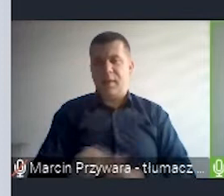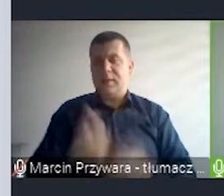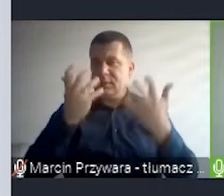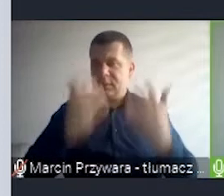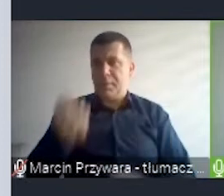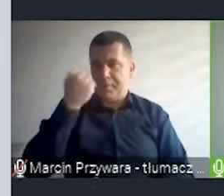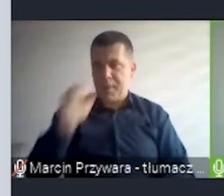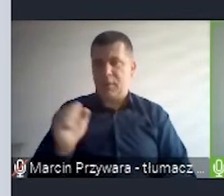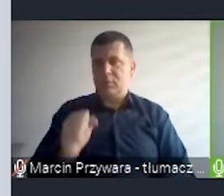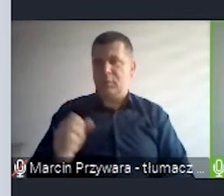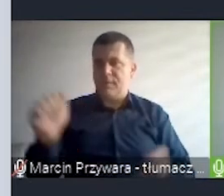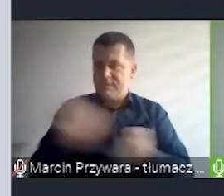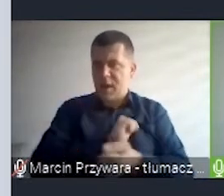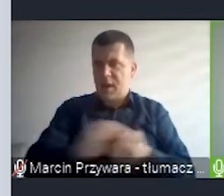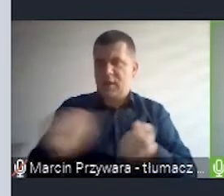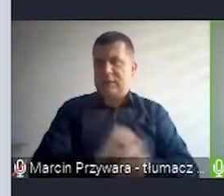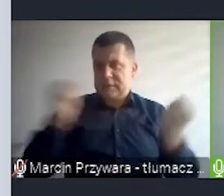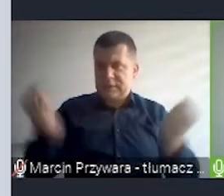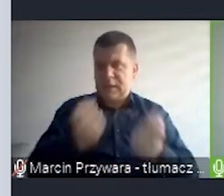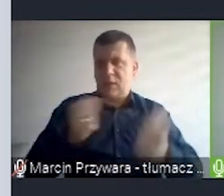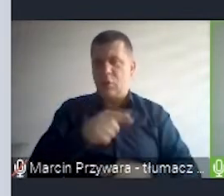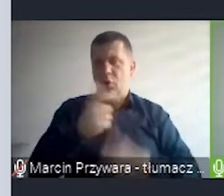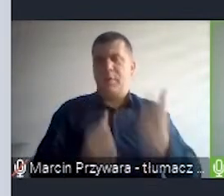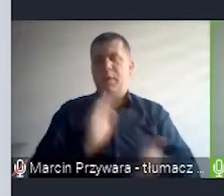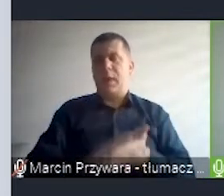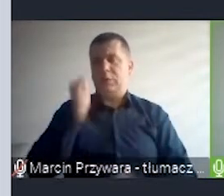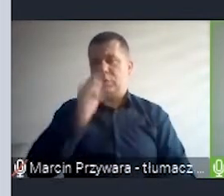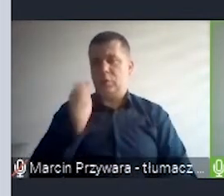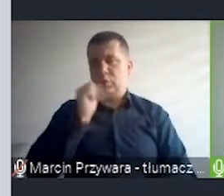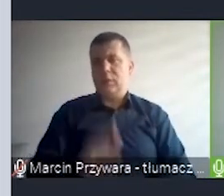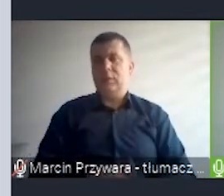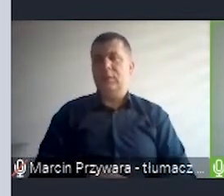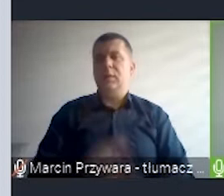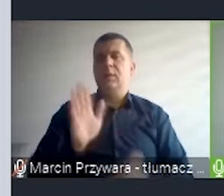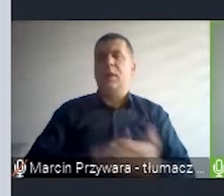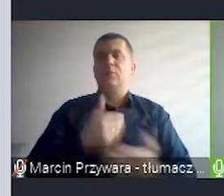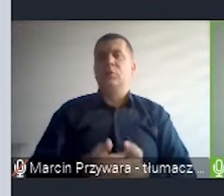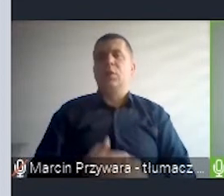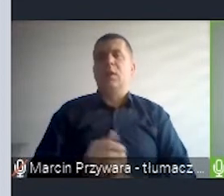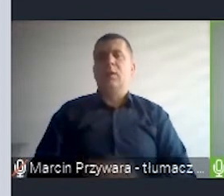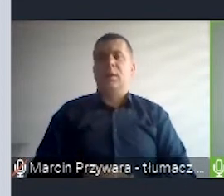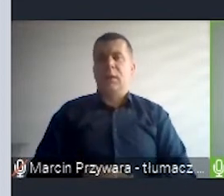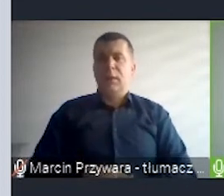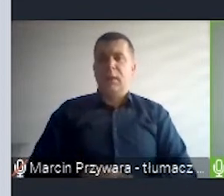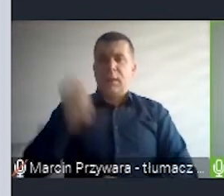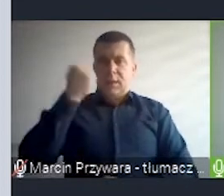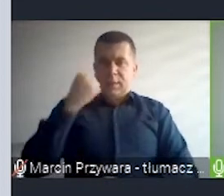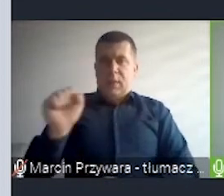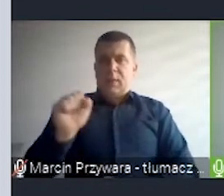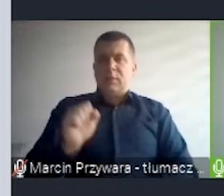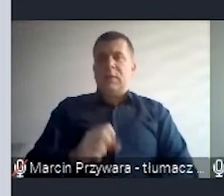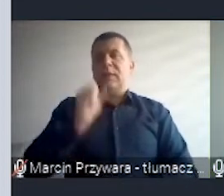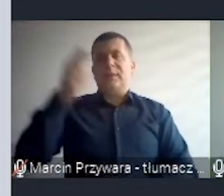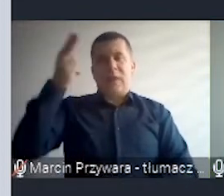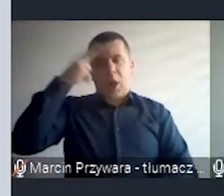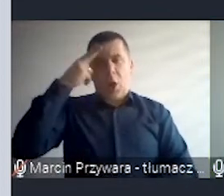bardzo walczyć i staram się to robić na co dzień, na przykład z takim bardzo